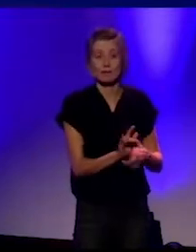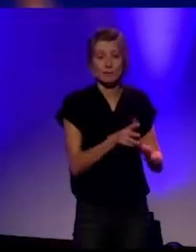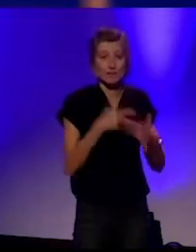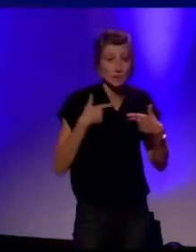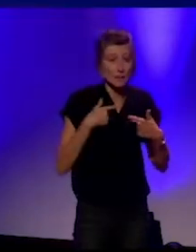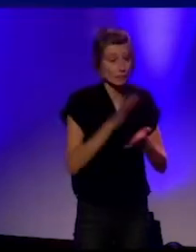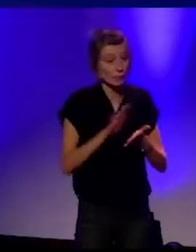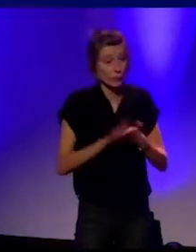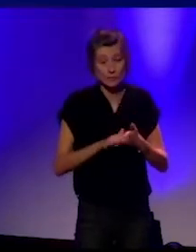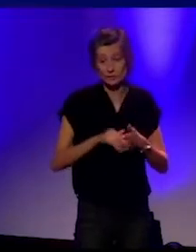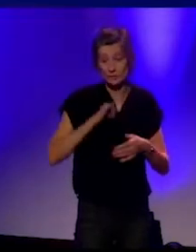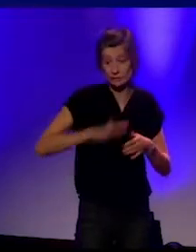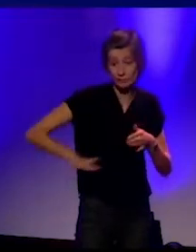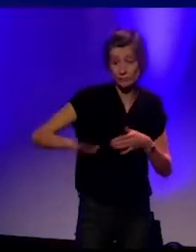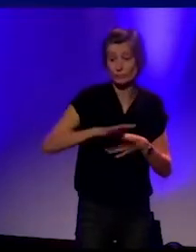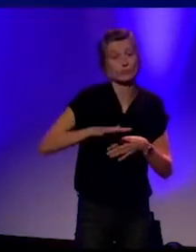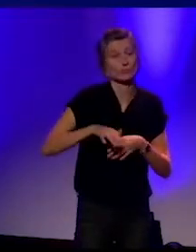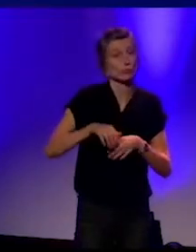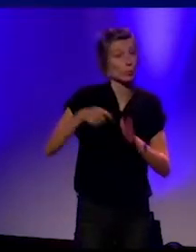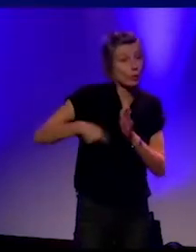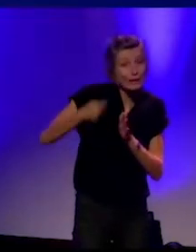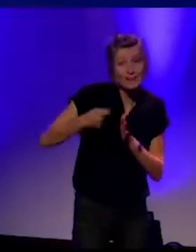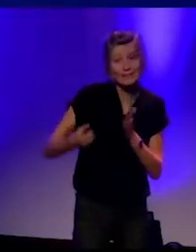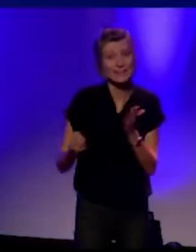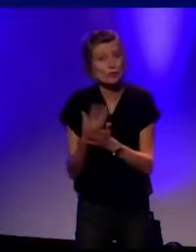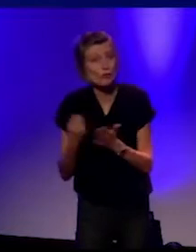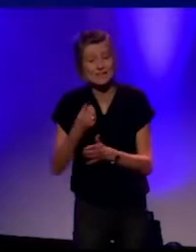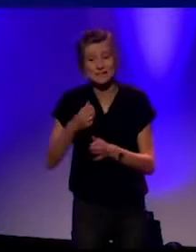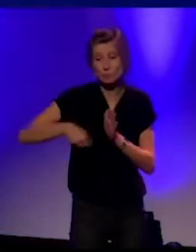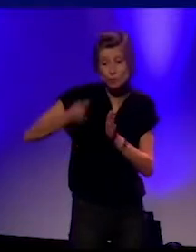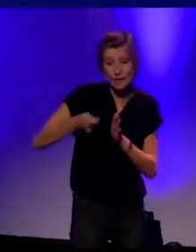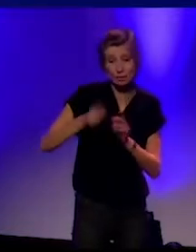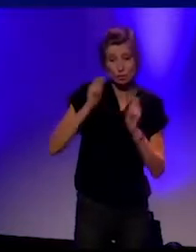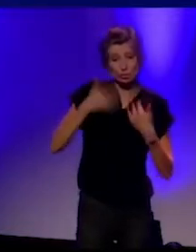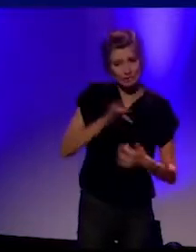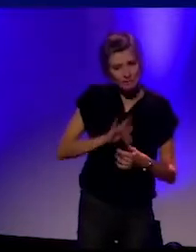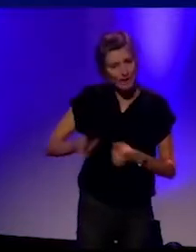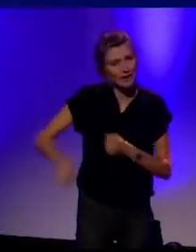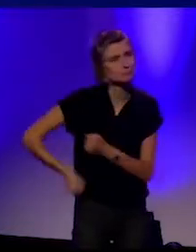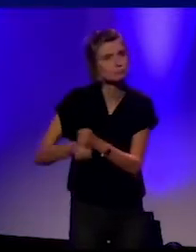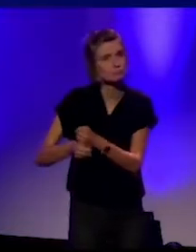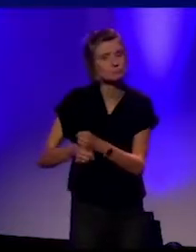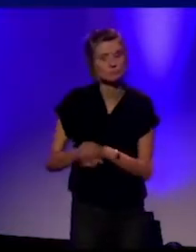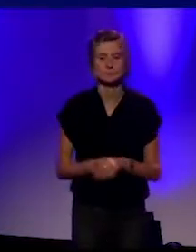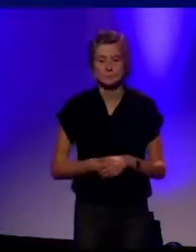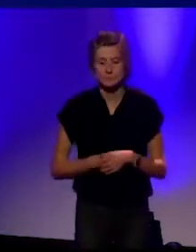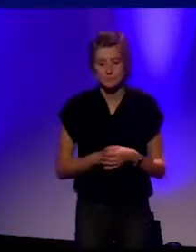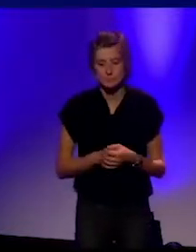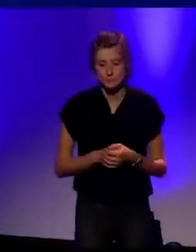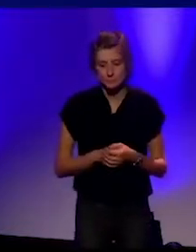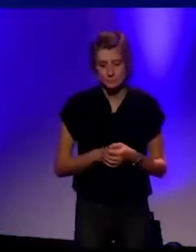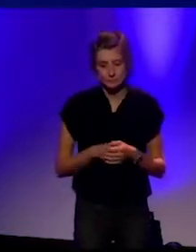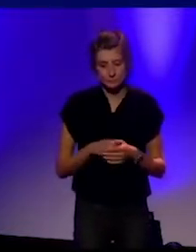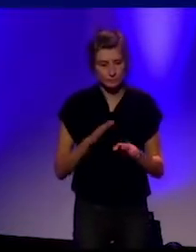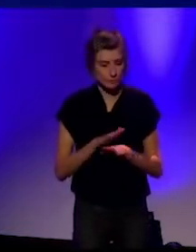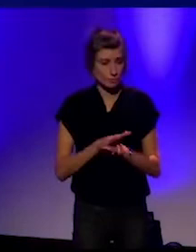de directe omgeving en daarbuiten. En als ik het zo net had over die ambitie om alle studenten doorheen het traject ergens wel